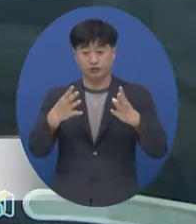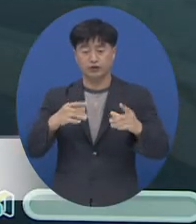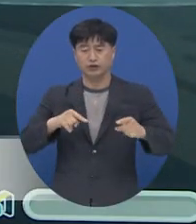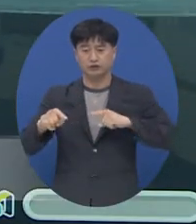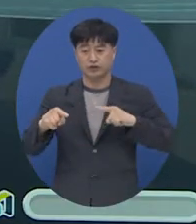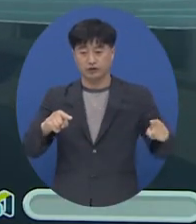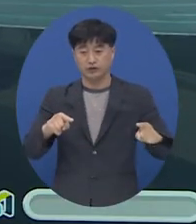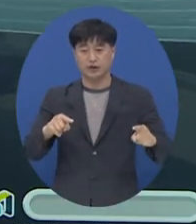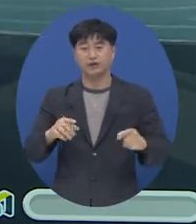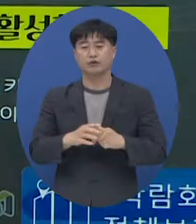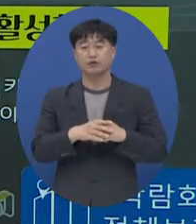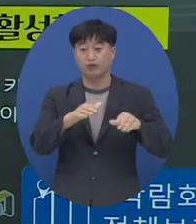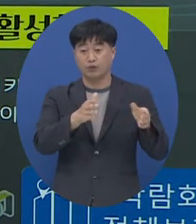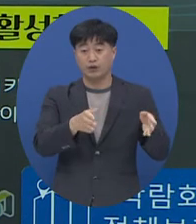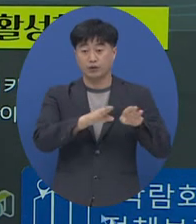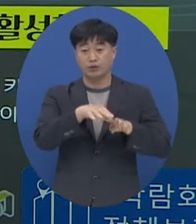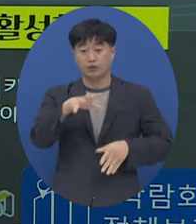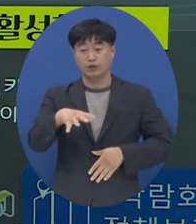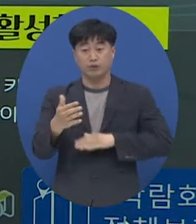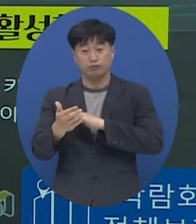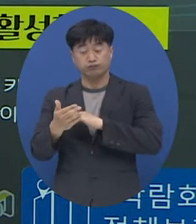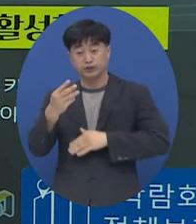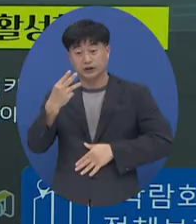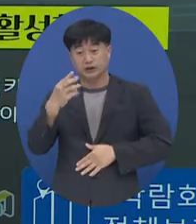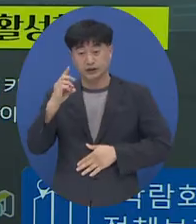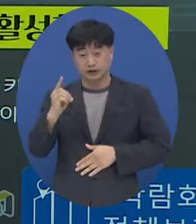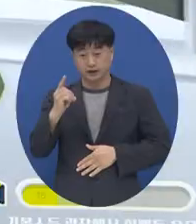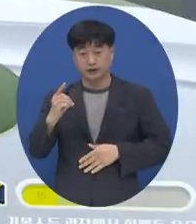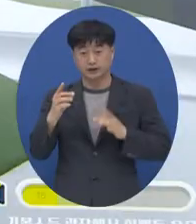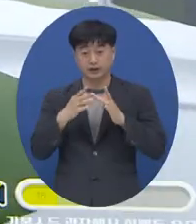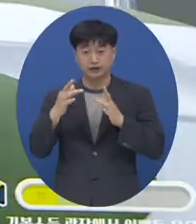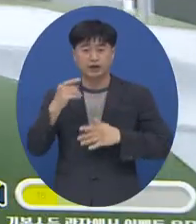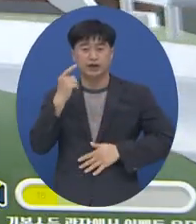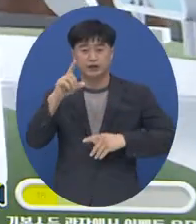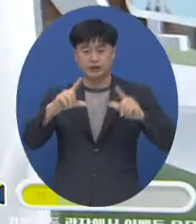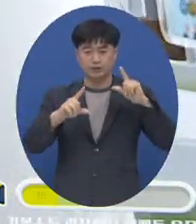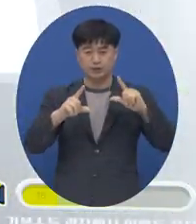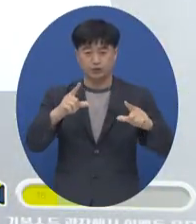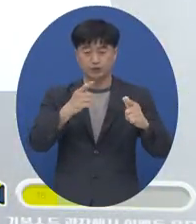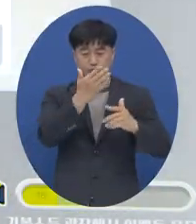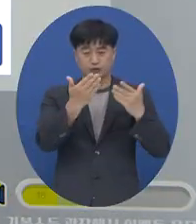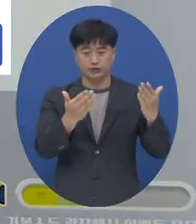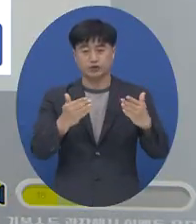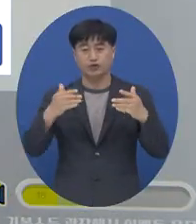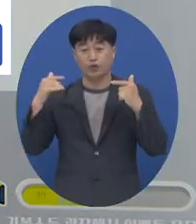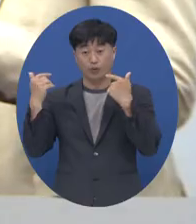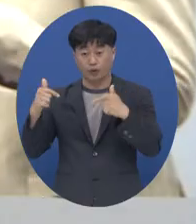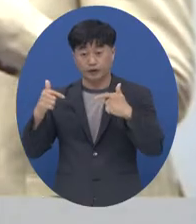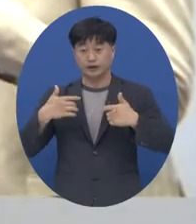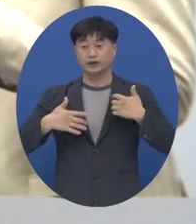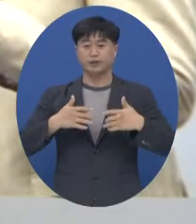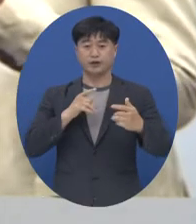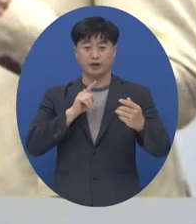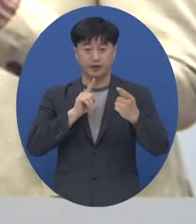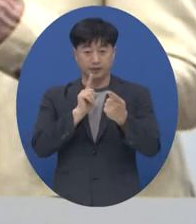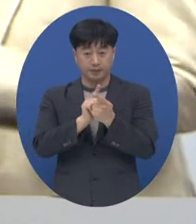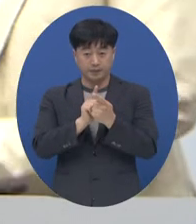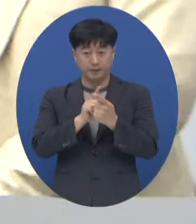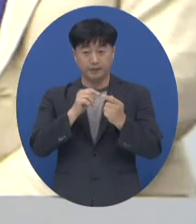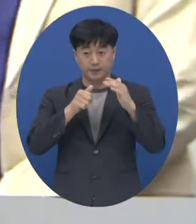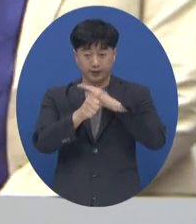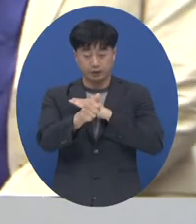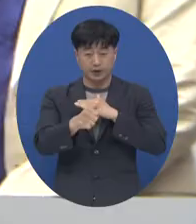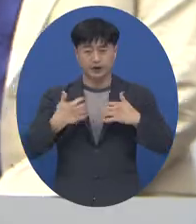정책과 등은 앞서 개관한 실제같은 3d 온라인 가상 전 시간을 통해 언제든지 재밌게 접속해